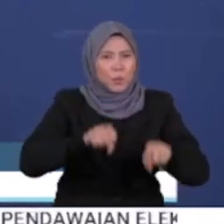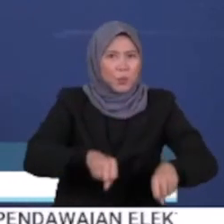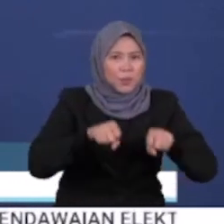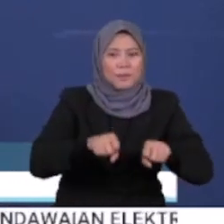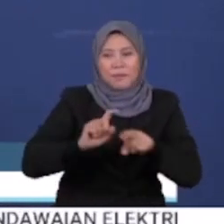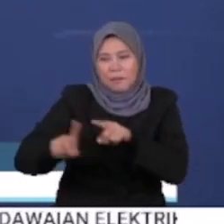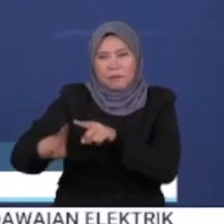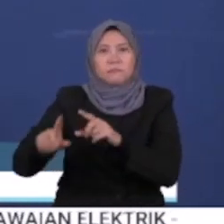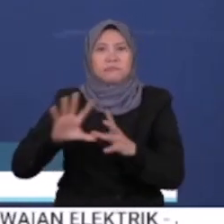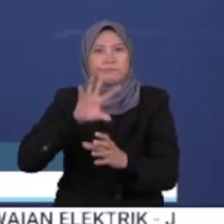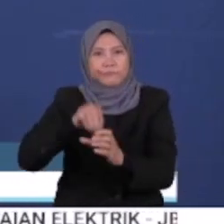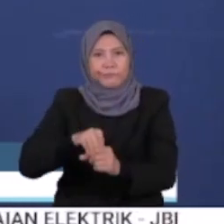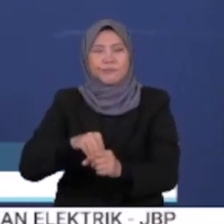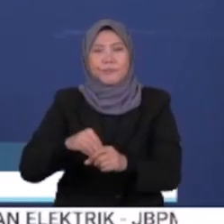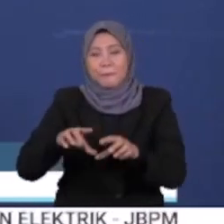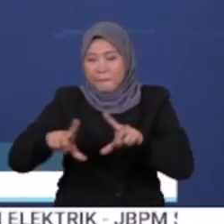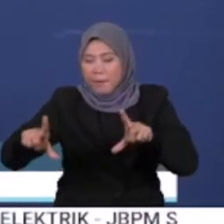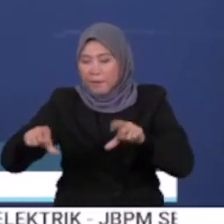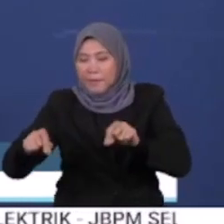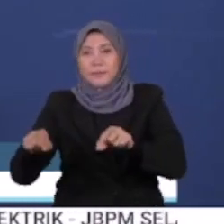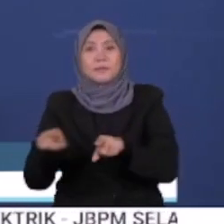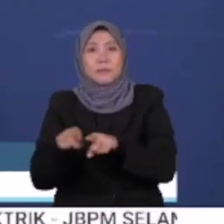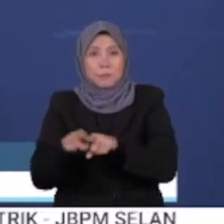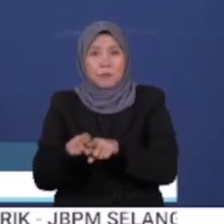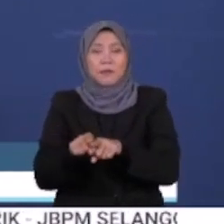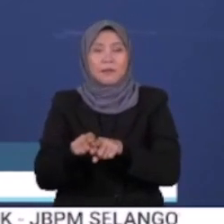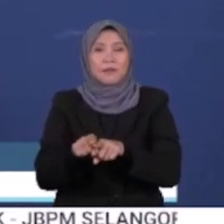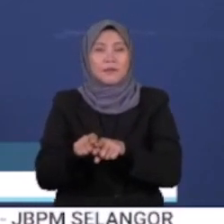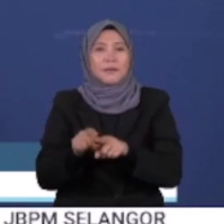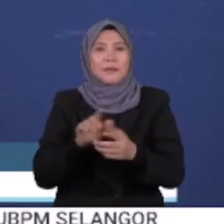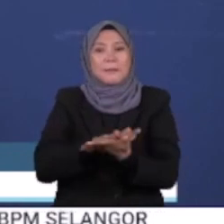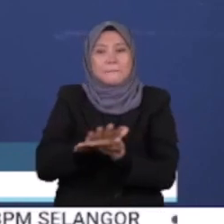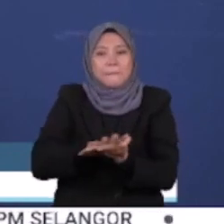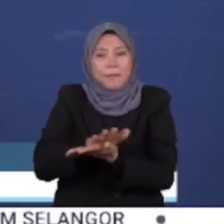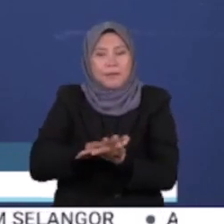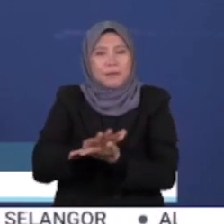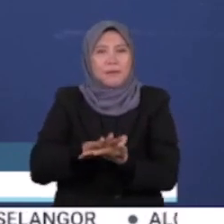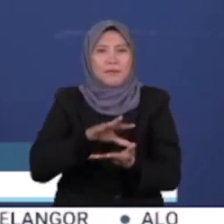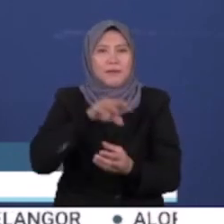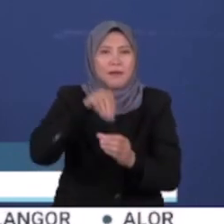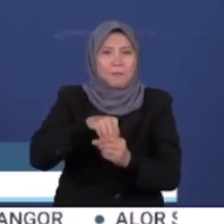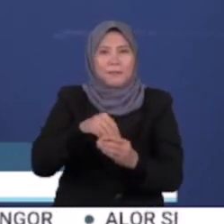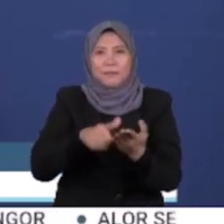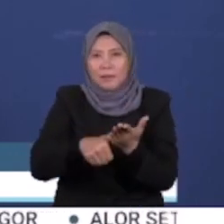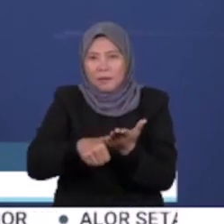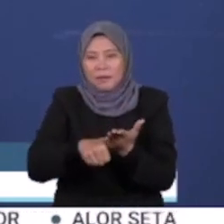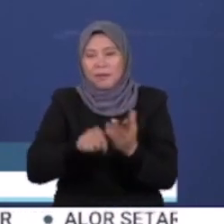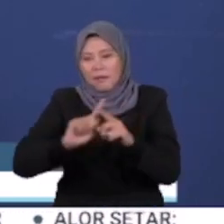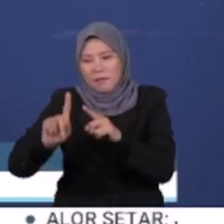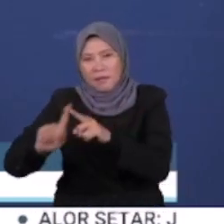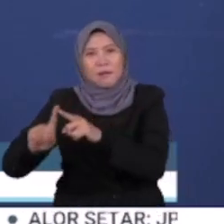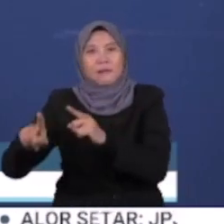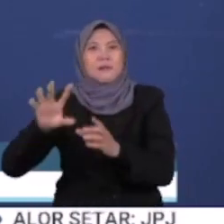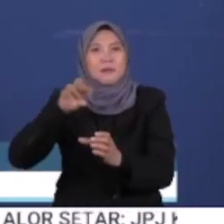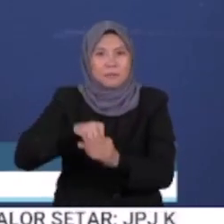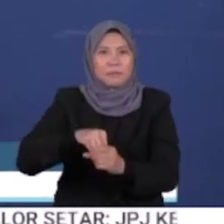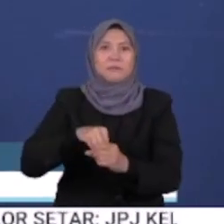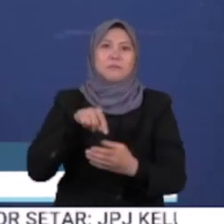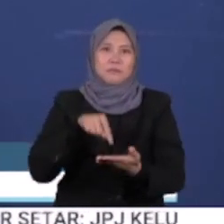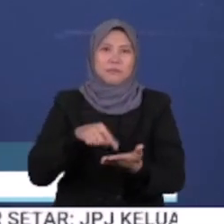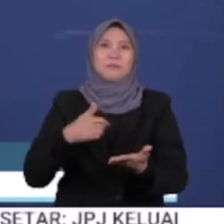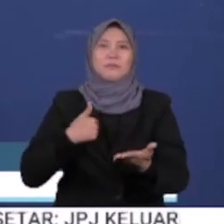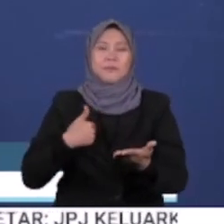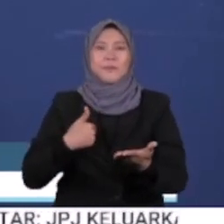sama sama aja macam-macam jenis dada atau Demis buka satu